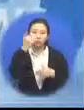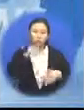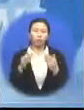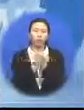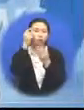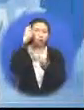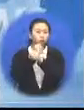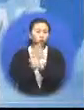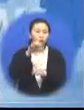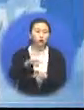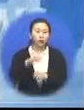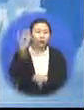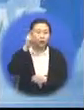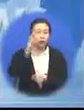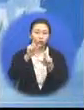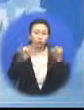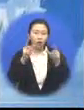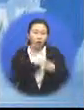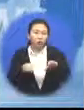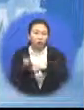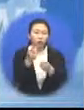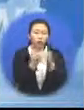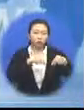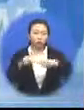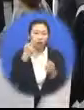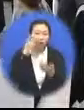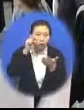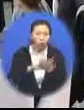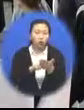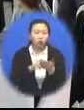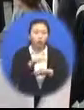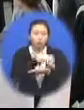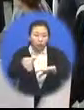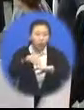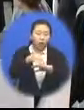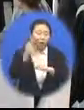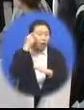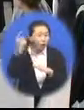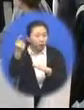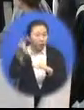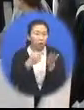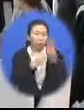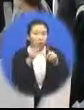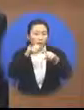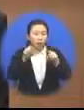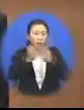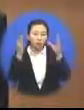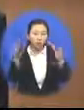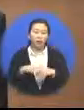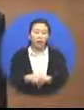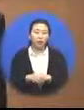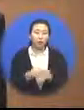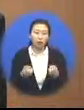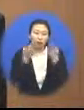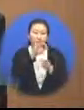충남 발전 연구원이 지난 26일 선진정책 발굴을 위한 전략과제 제한 대회를 개최했습니다